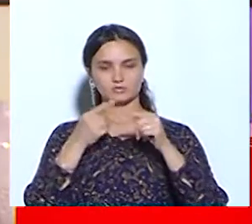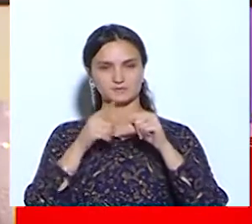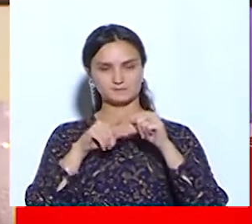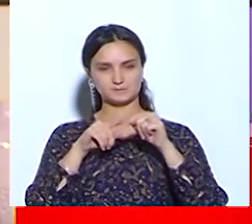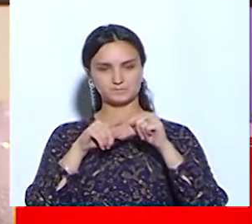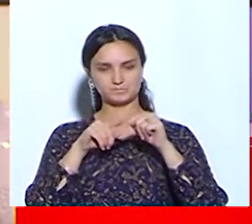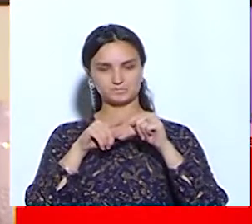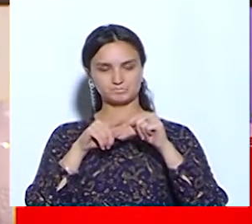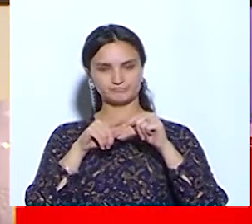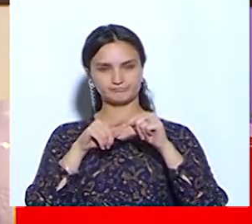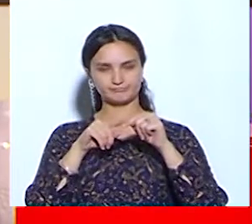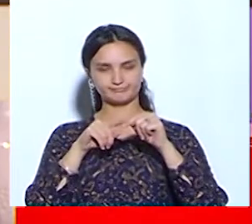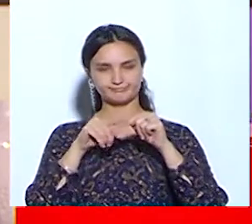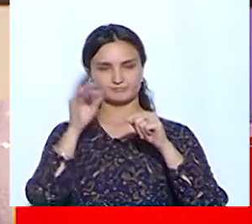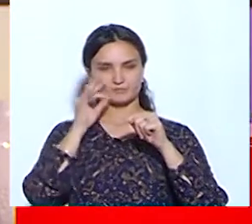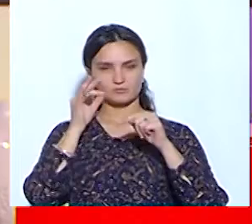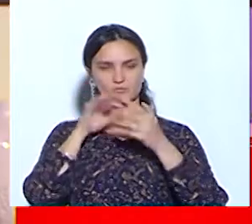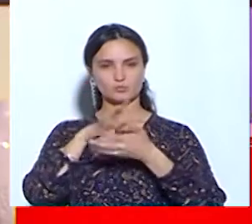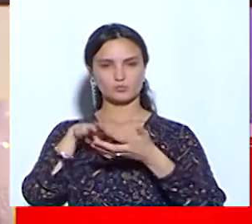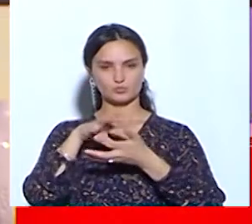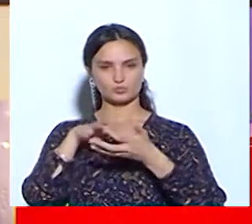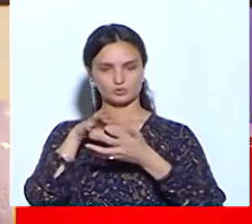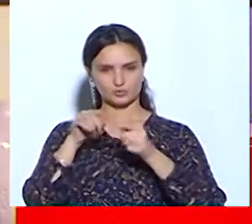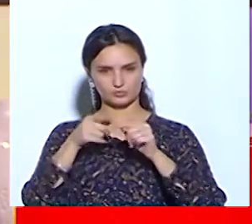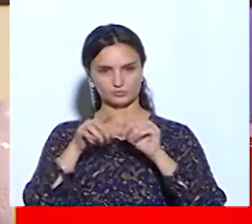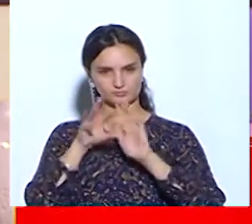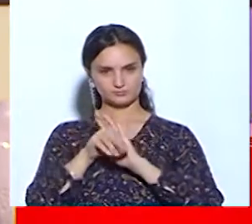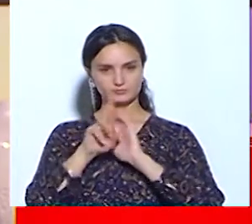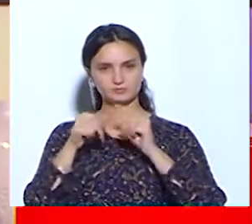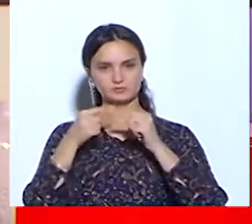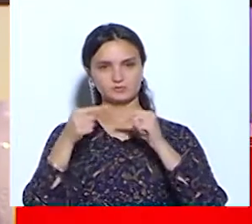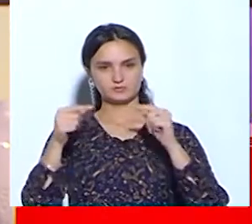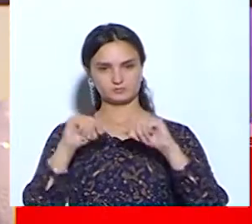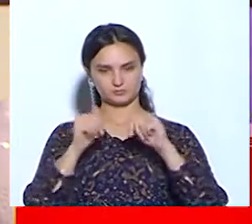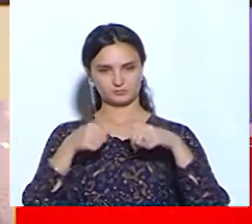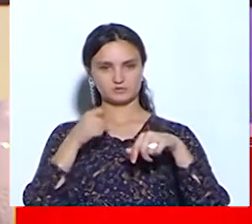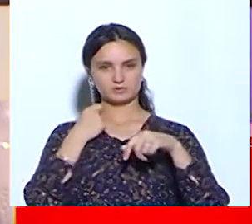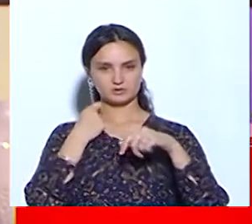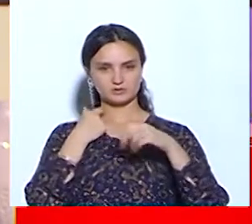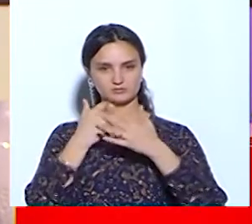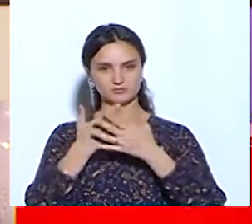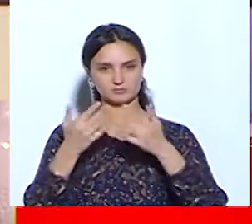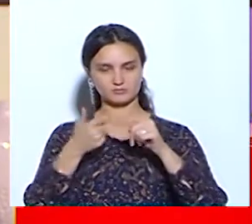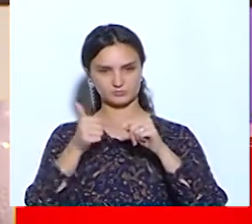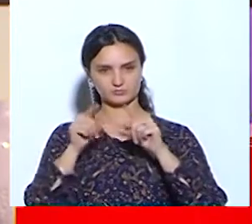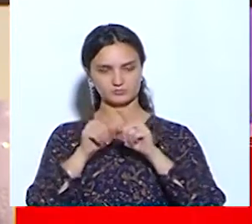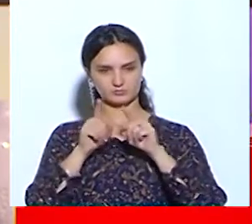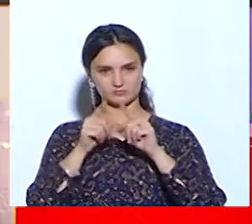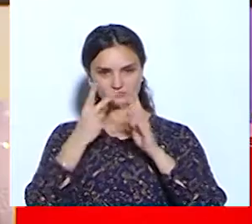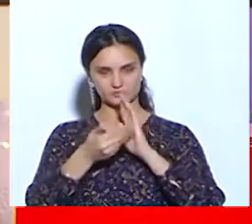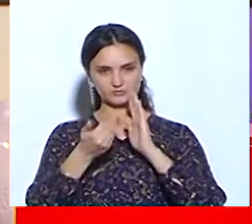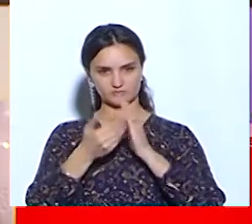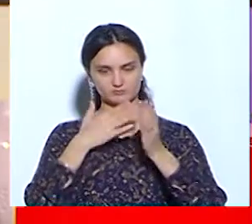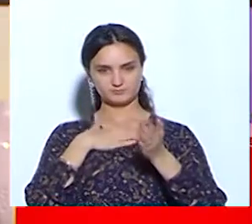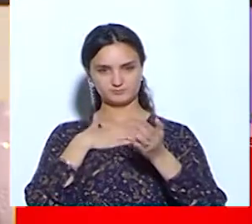და ნამცხვარ ფუნთუშეულის სახით და სხვადასხვა ტიპის სასმელები, როგორიც არის სახლ